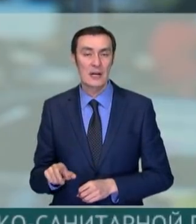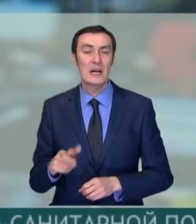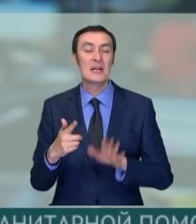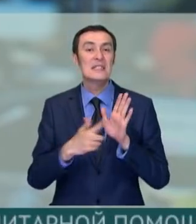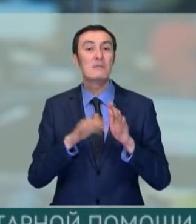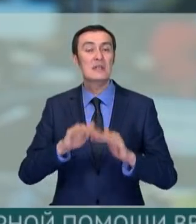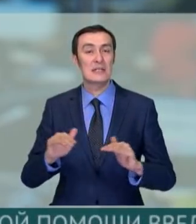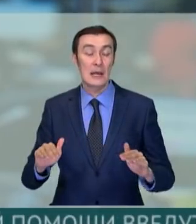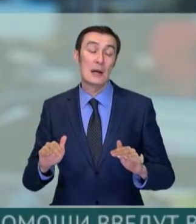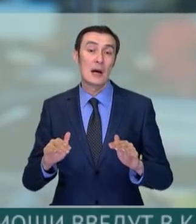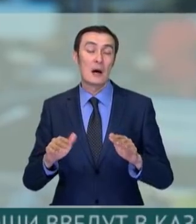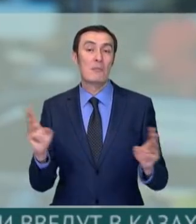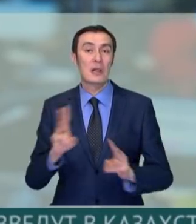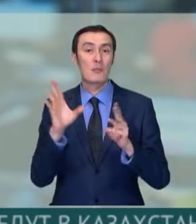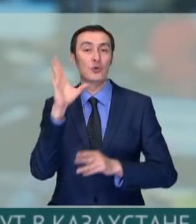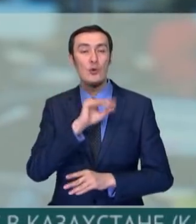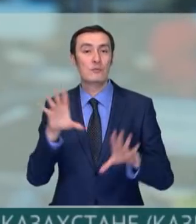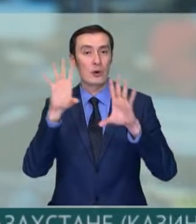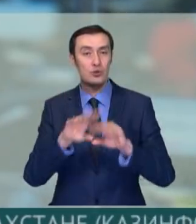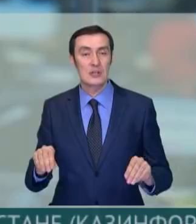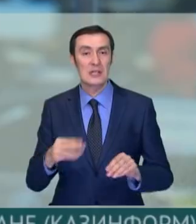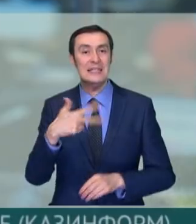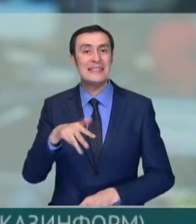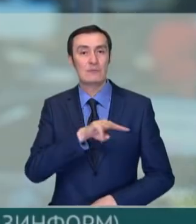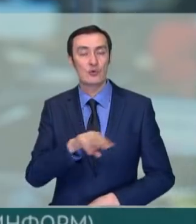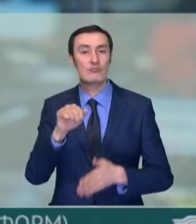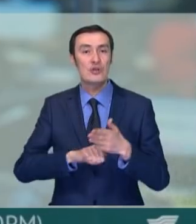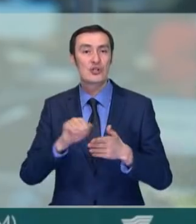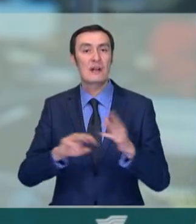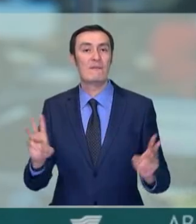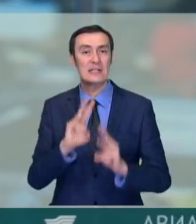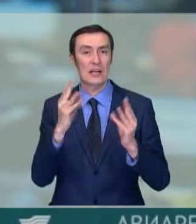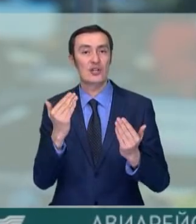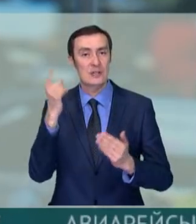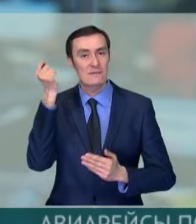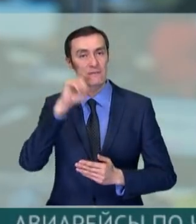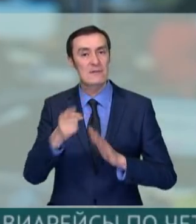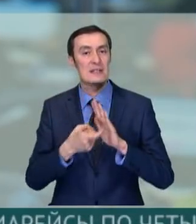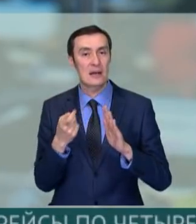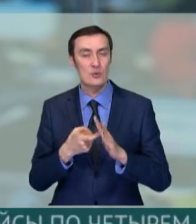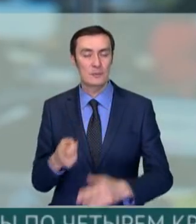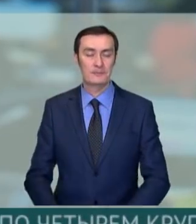них 7 детей. Пламя удалось потушить за полчаса. Причина возгорания выясняется.